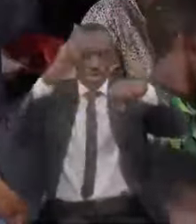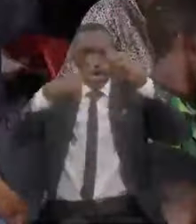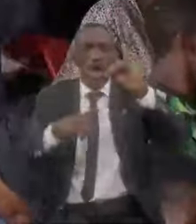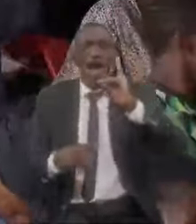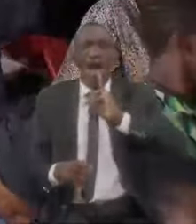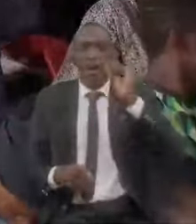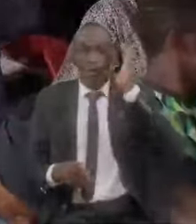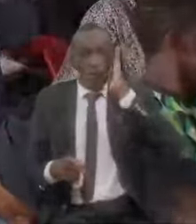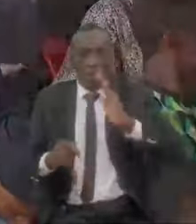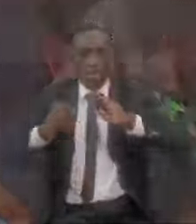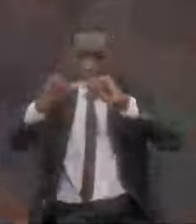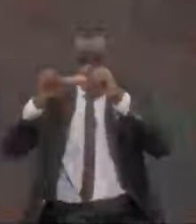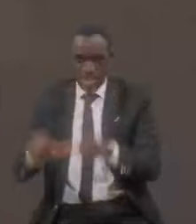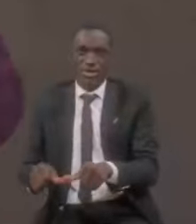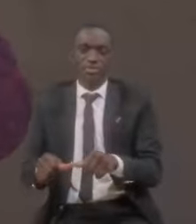je vais demeurer.